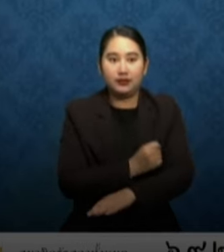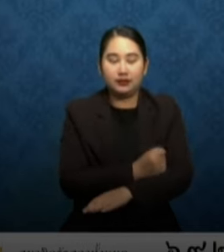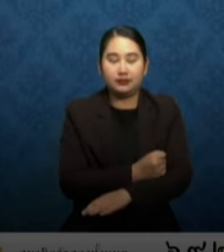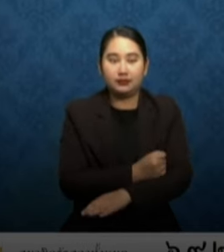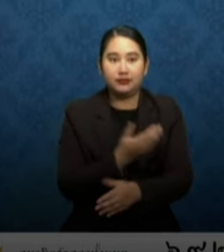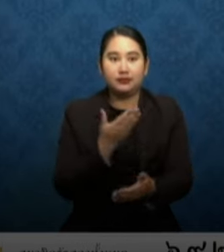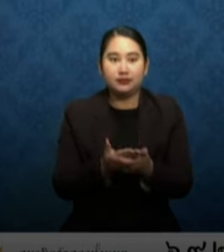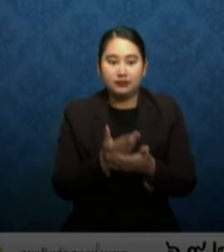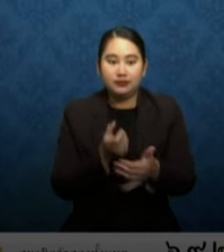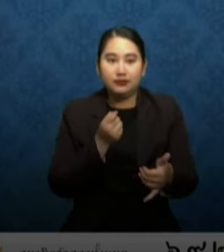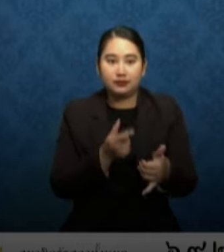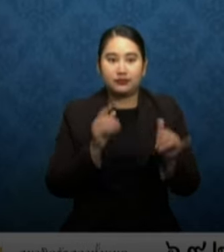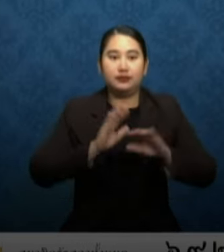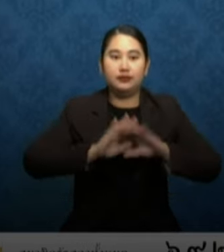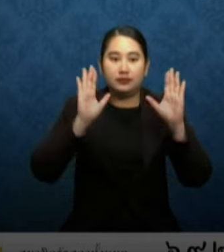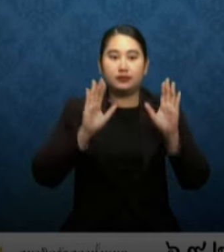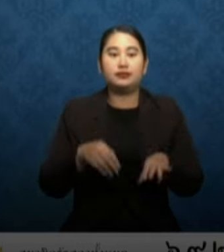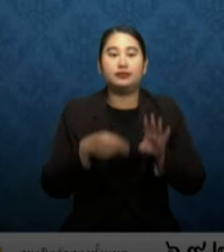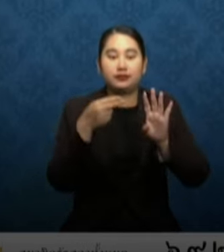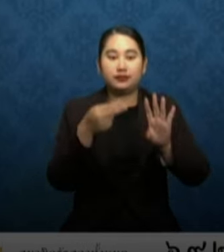การปิดโรงงานไปทั้งสิ้น 41,000